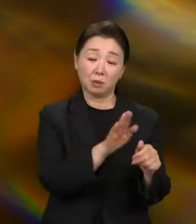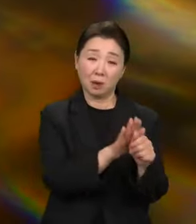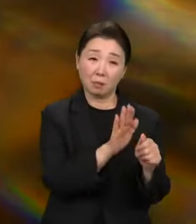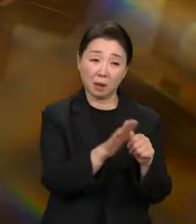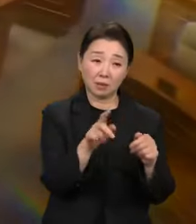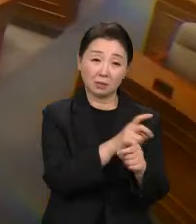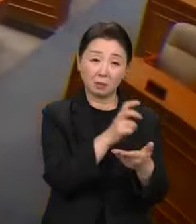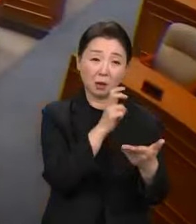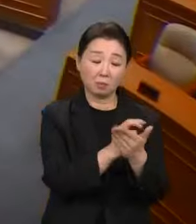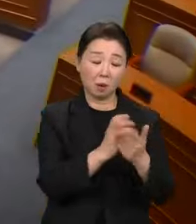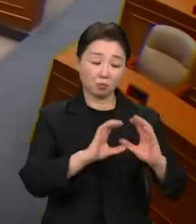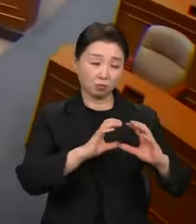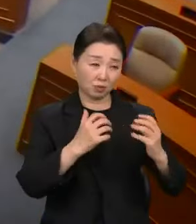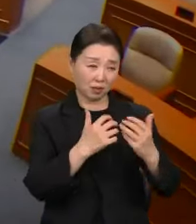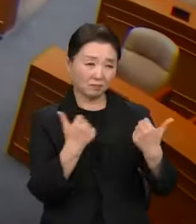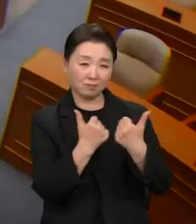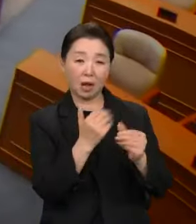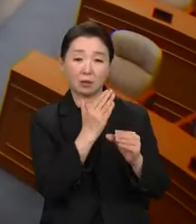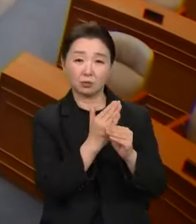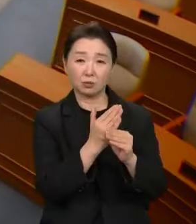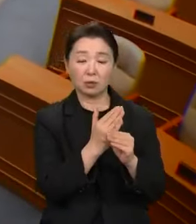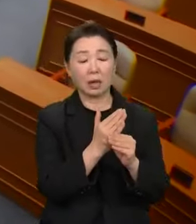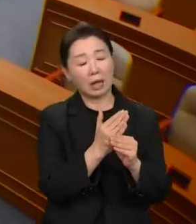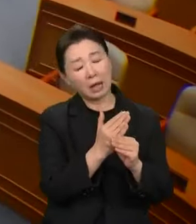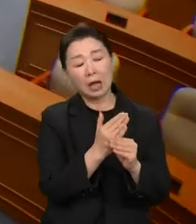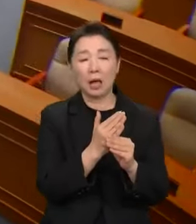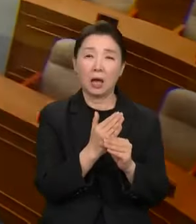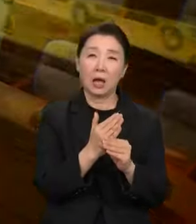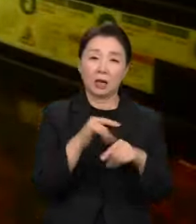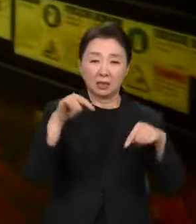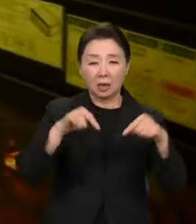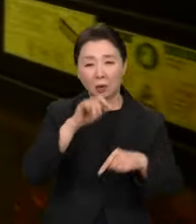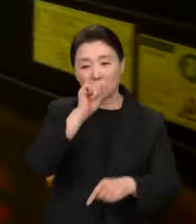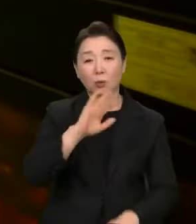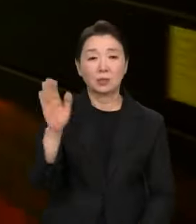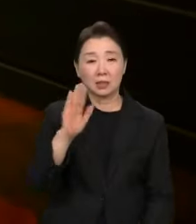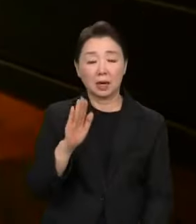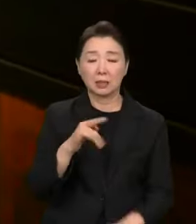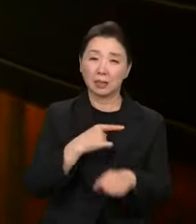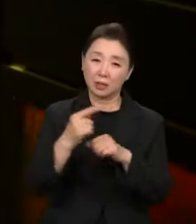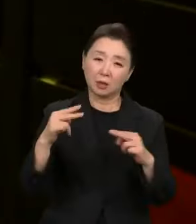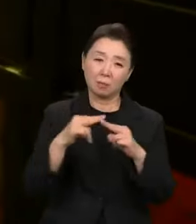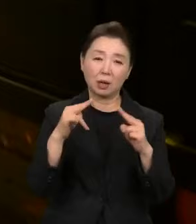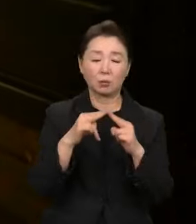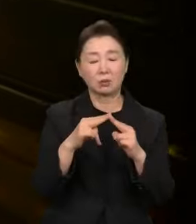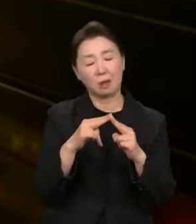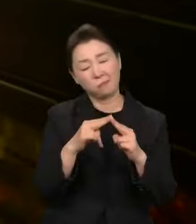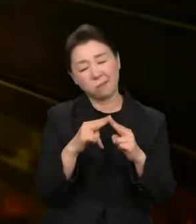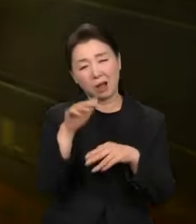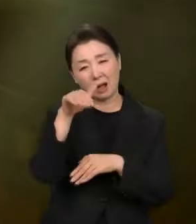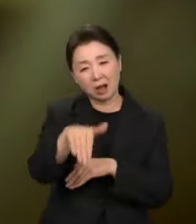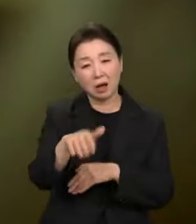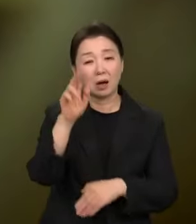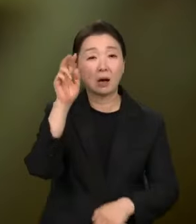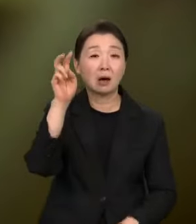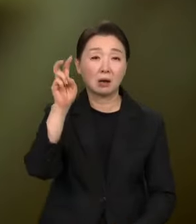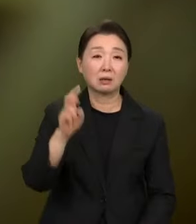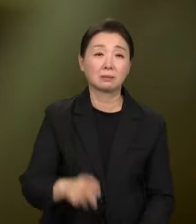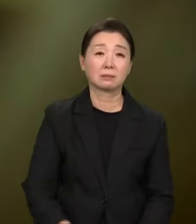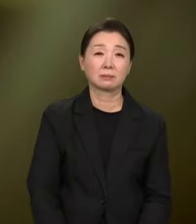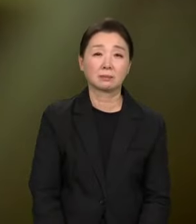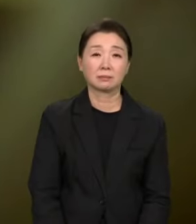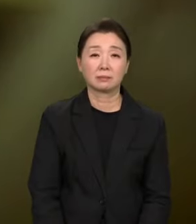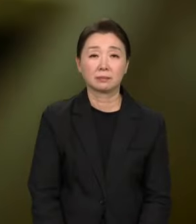특별법은 국회에서 공전하는 가운데 대외 악재까지 겹치면서 내년 반도체 시장 전망은 더 어두워지고 있습니다.